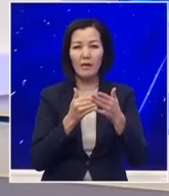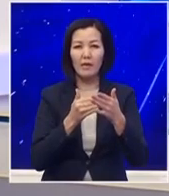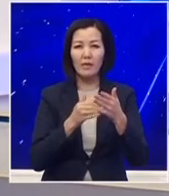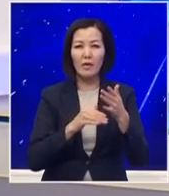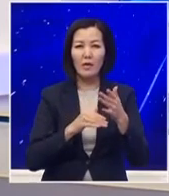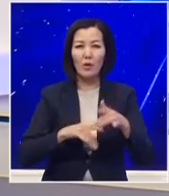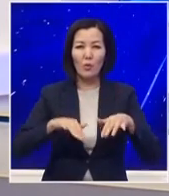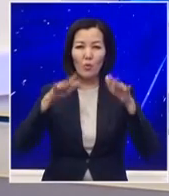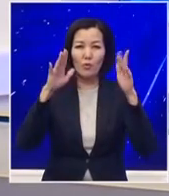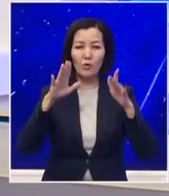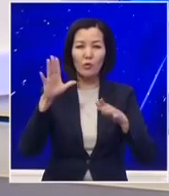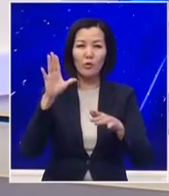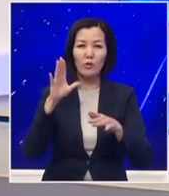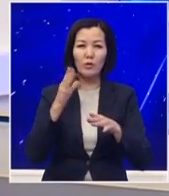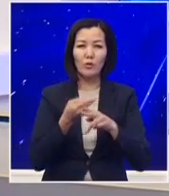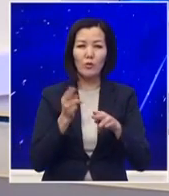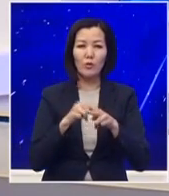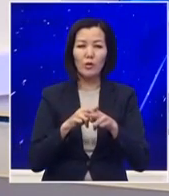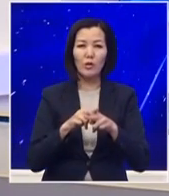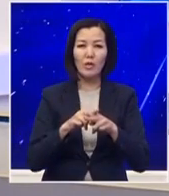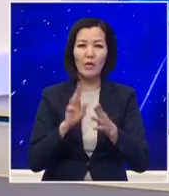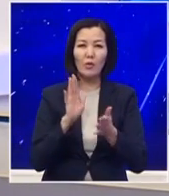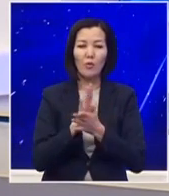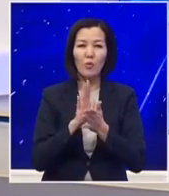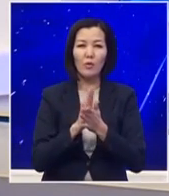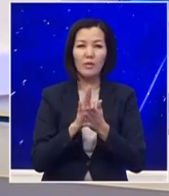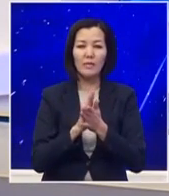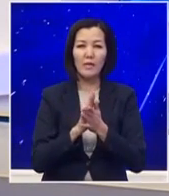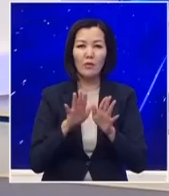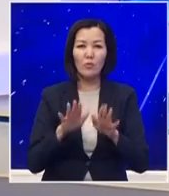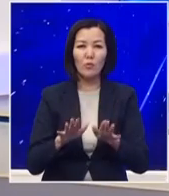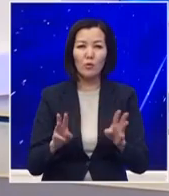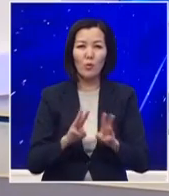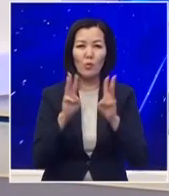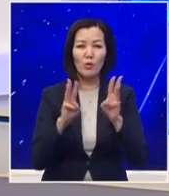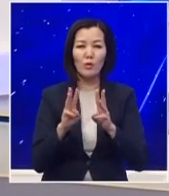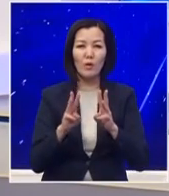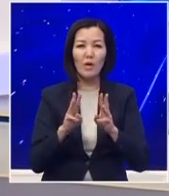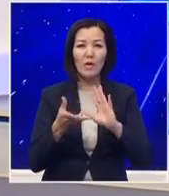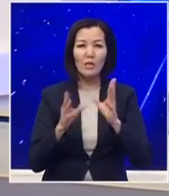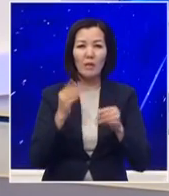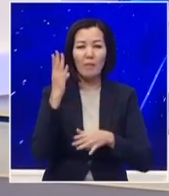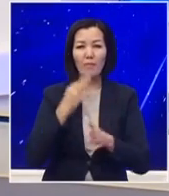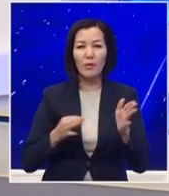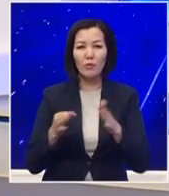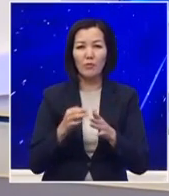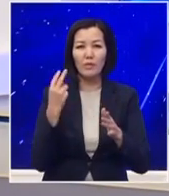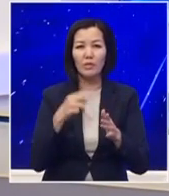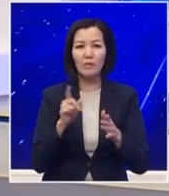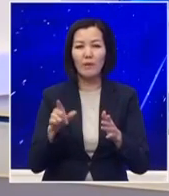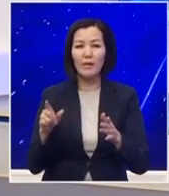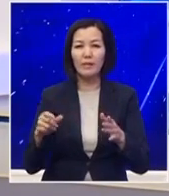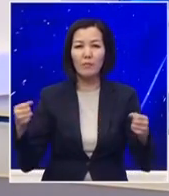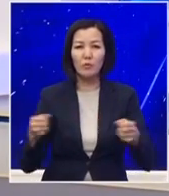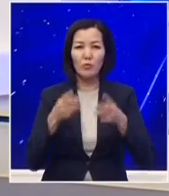көк түтін торлауының себебі қоқыс полигонының өртенуі. Жалпы Алматы облысында жыл басынан бері 20-дан аса адам жол